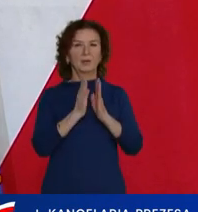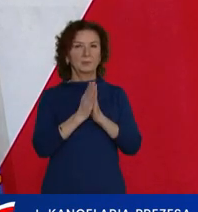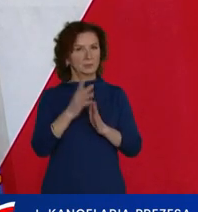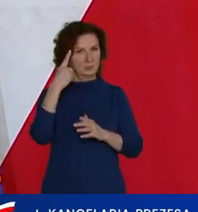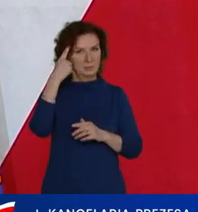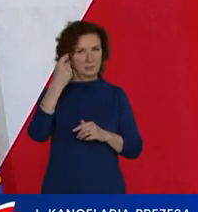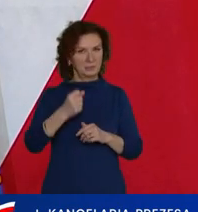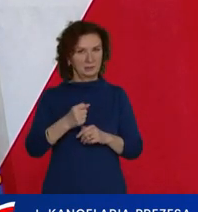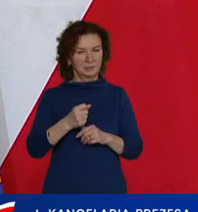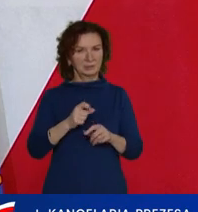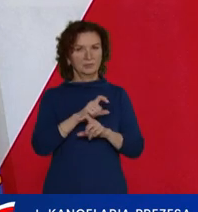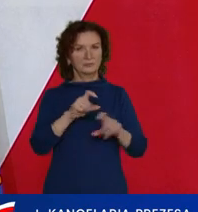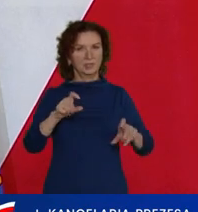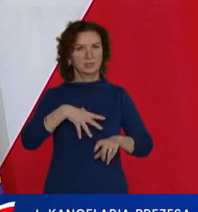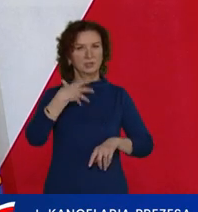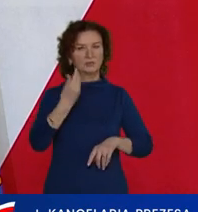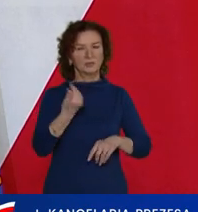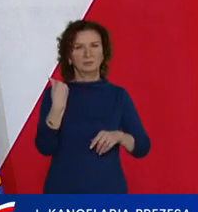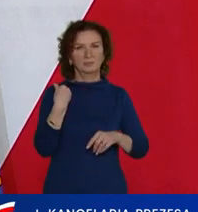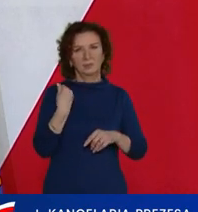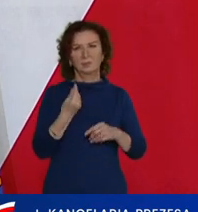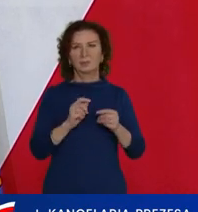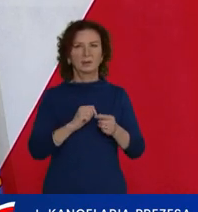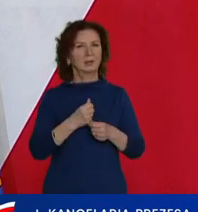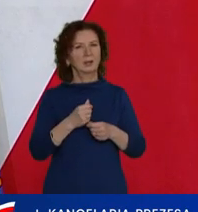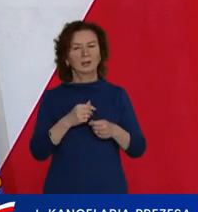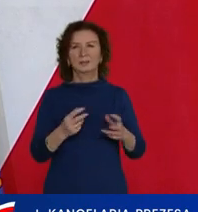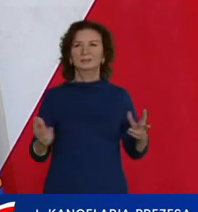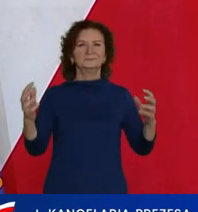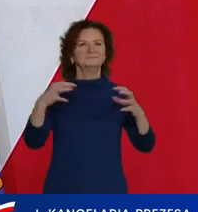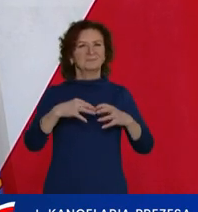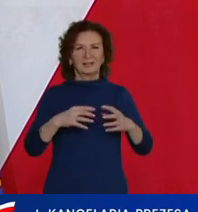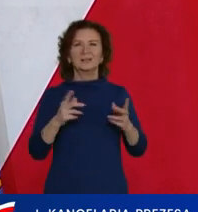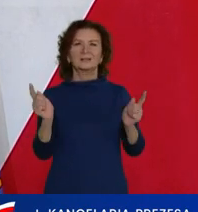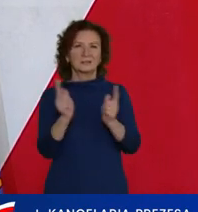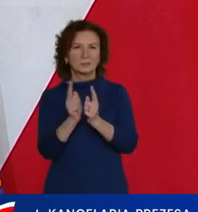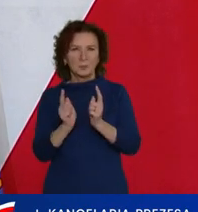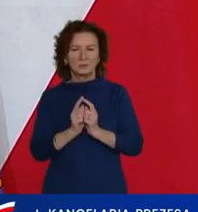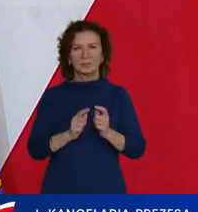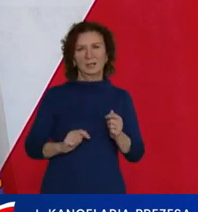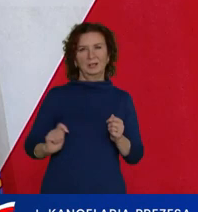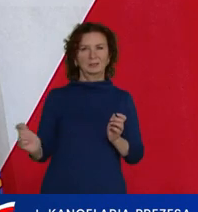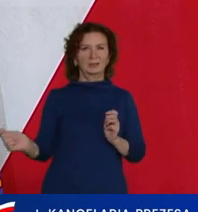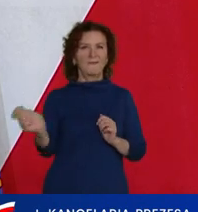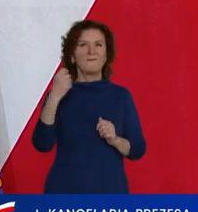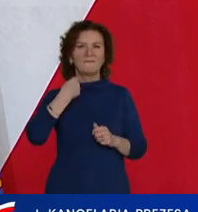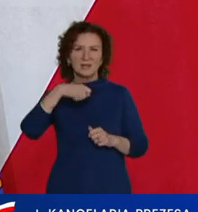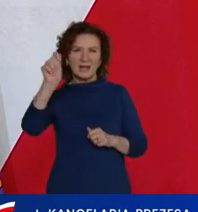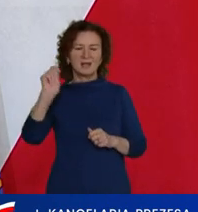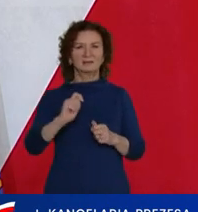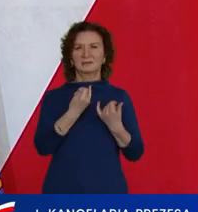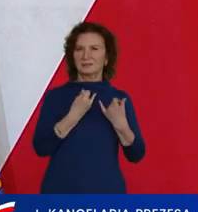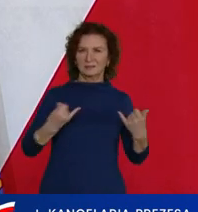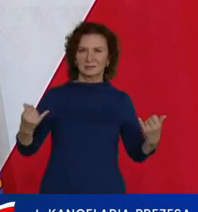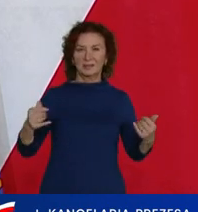była zwiększona mobilność, przemieszczanie się do rodzin i to niesie za sobą ewentualne ryzyko